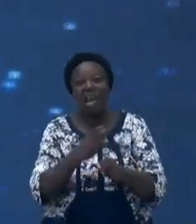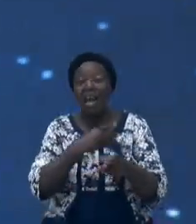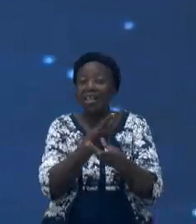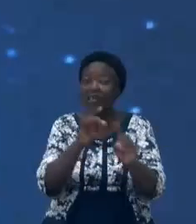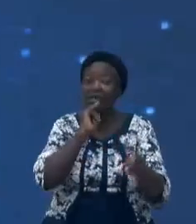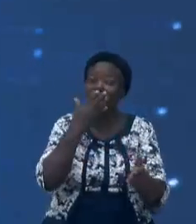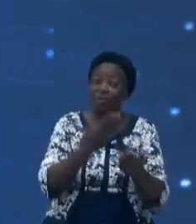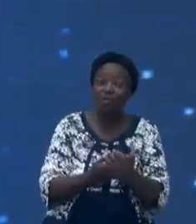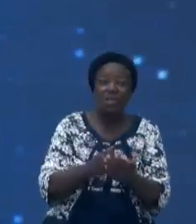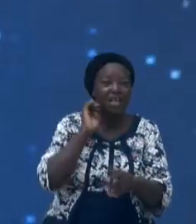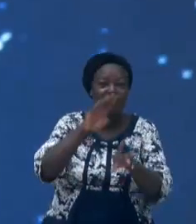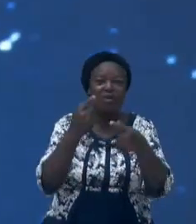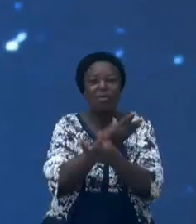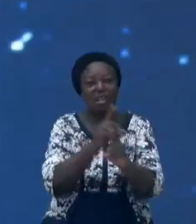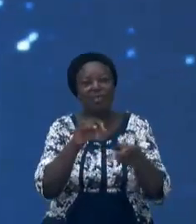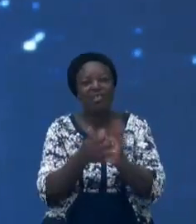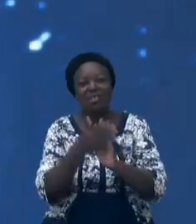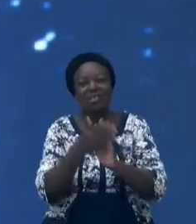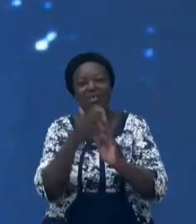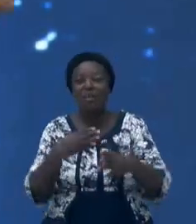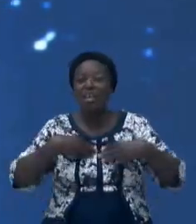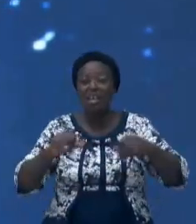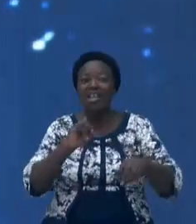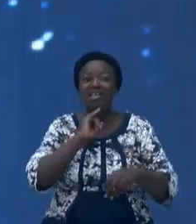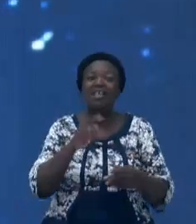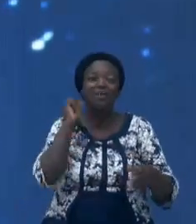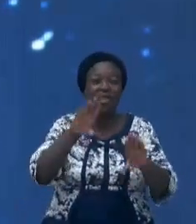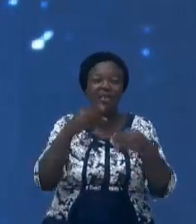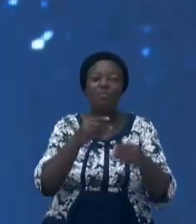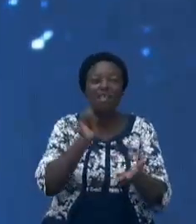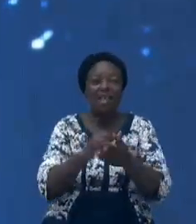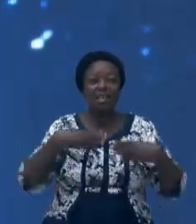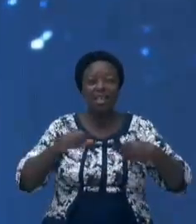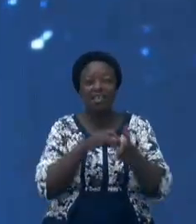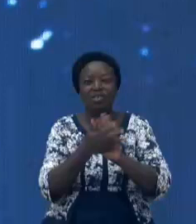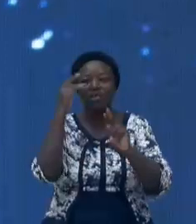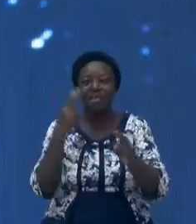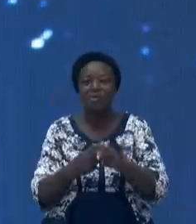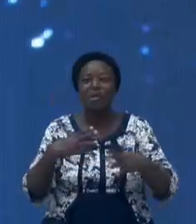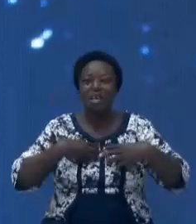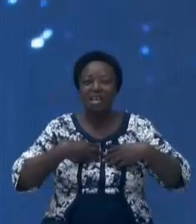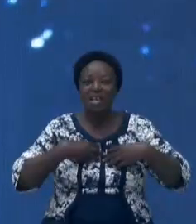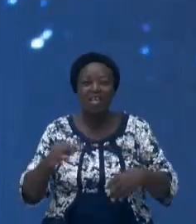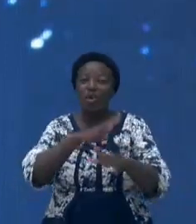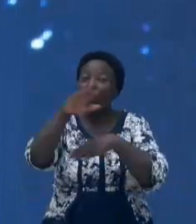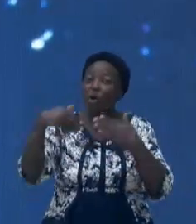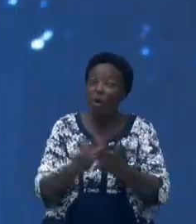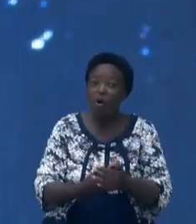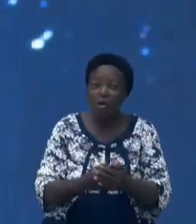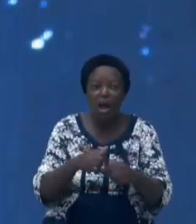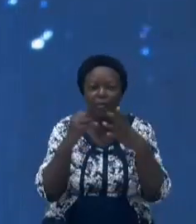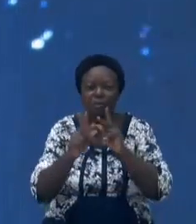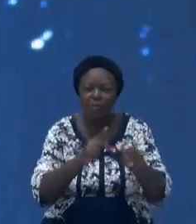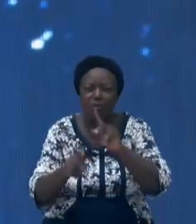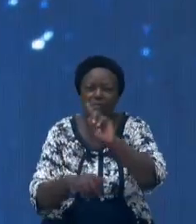salut est bon et te donnera le salut la délivrance est bonne il va te donner la délivrance la guérison et boch et va